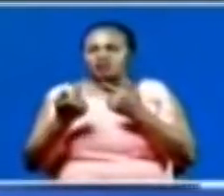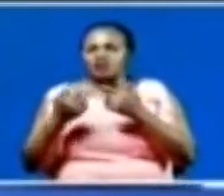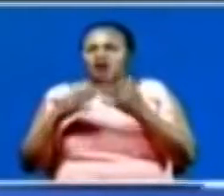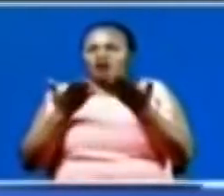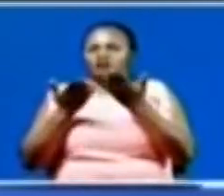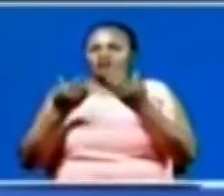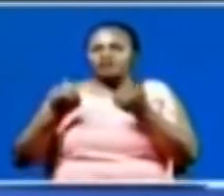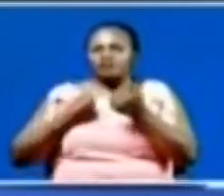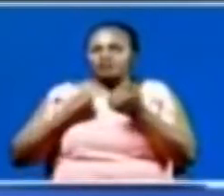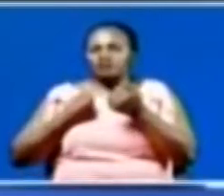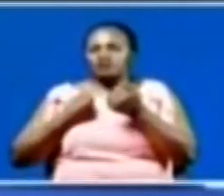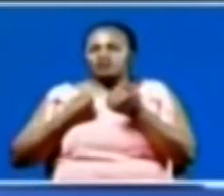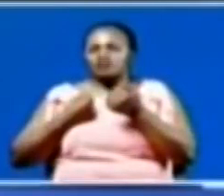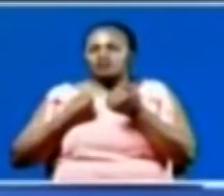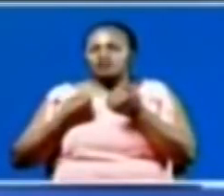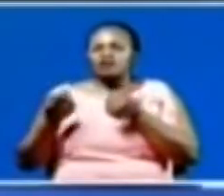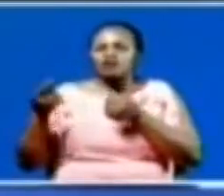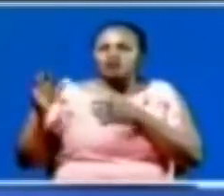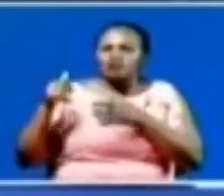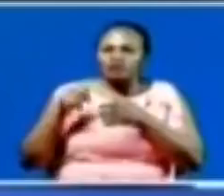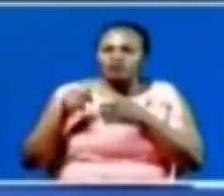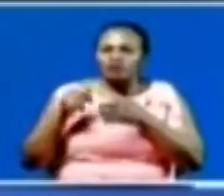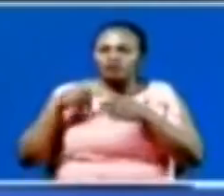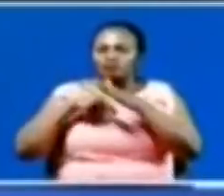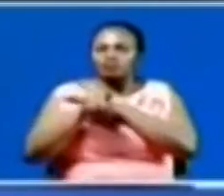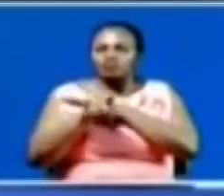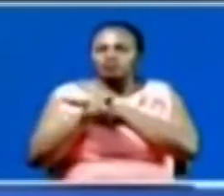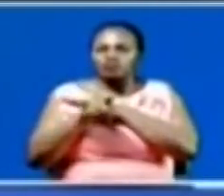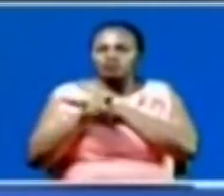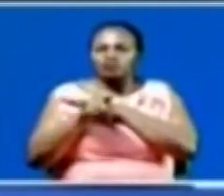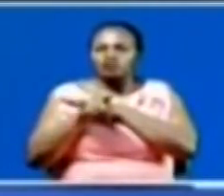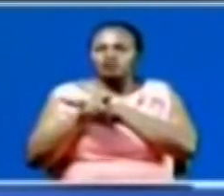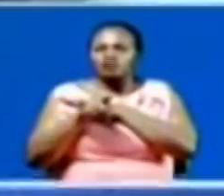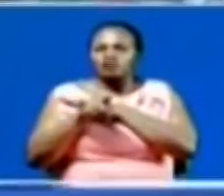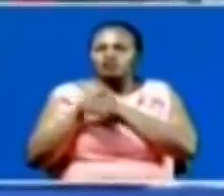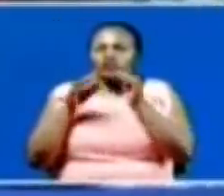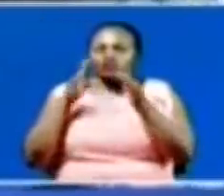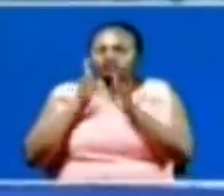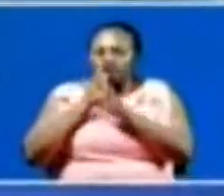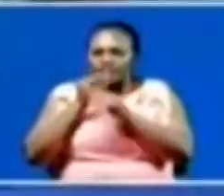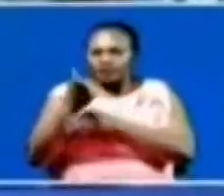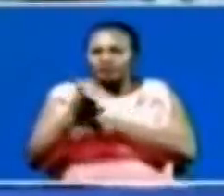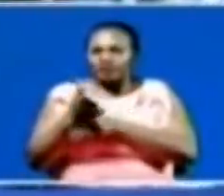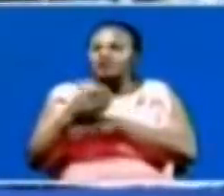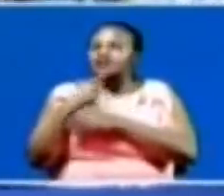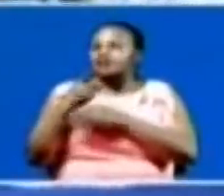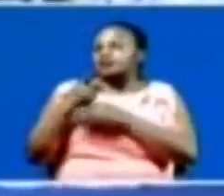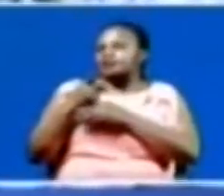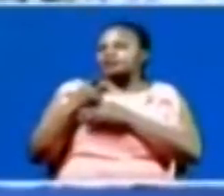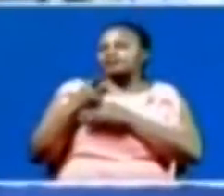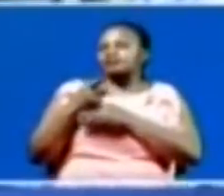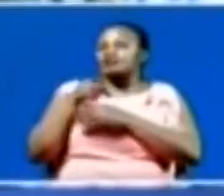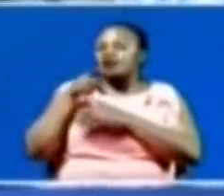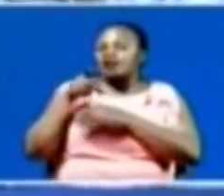akaamka analala na mama, akanivuta akaniambia tuingie hapa ndani. Tukaingia pale tukakaa. Fauzia yuasema kuwa